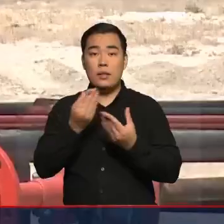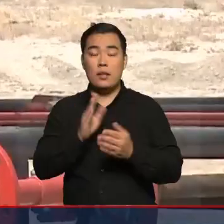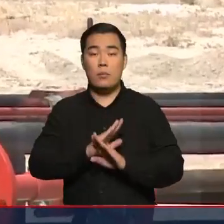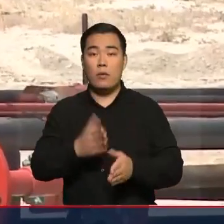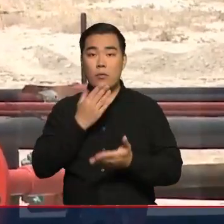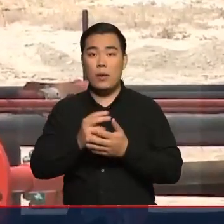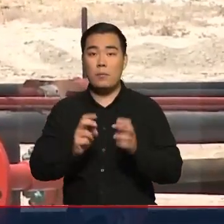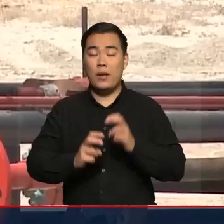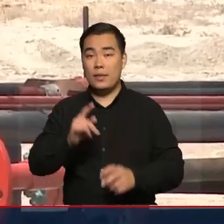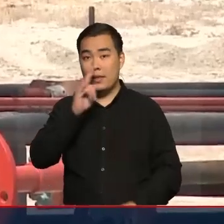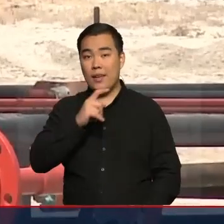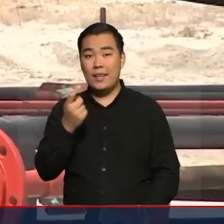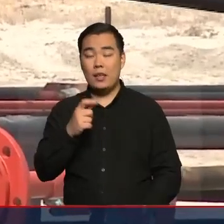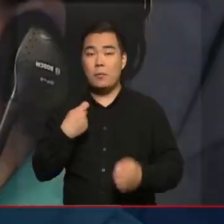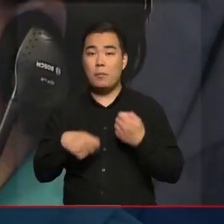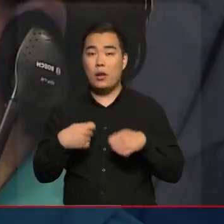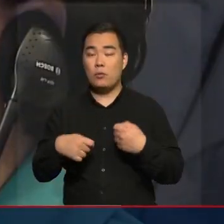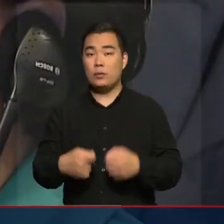производстве нефтехимических